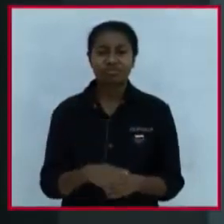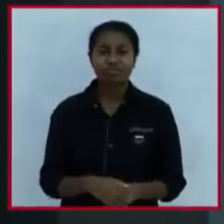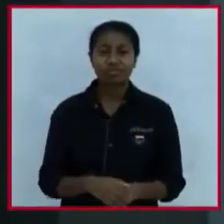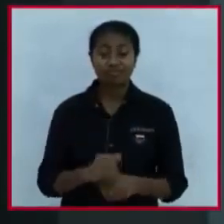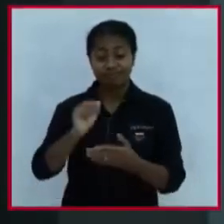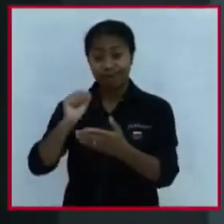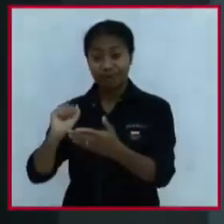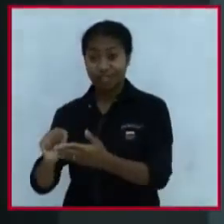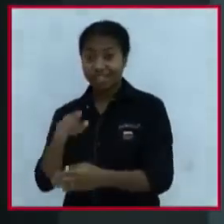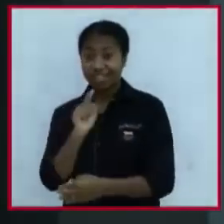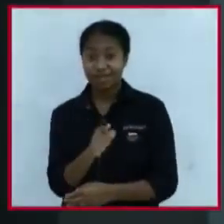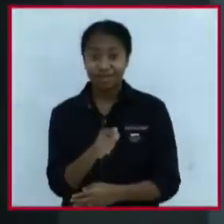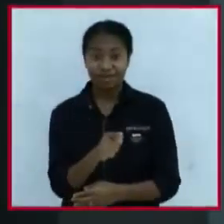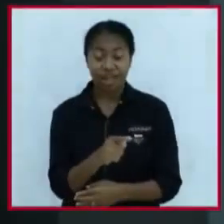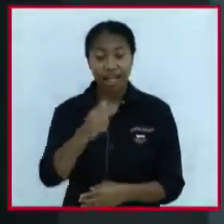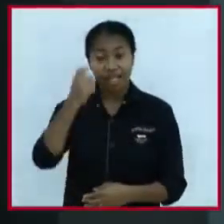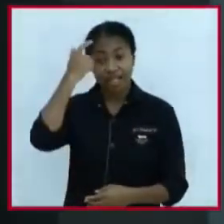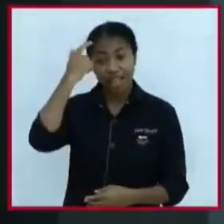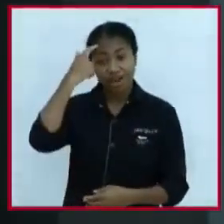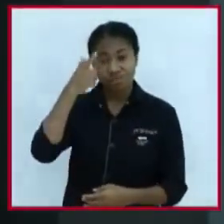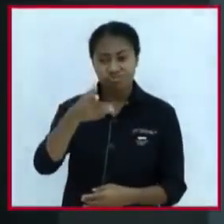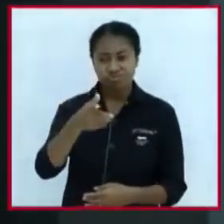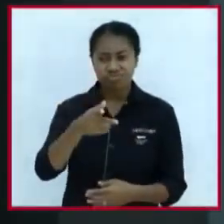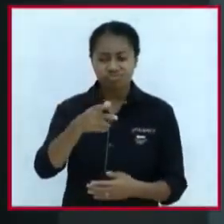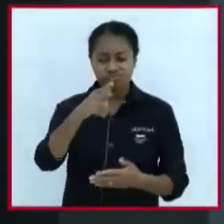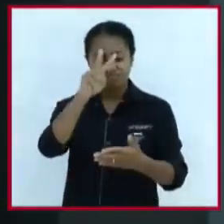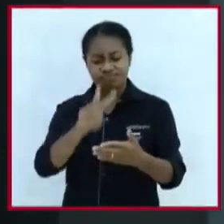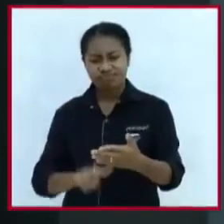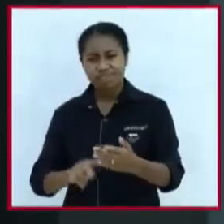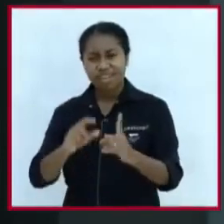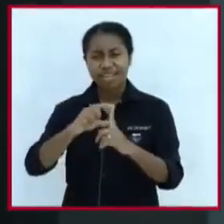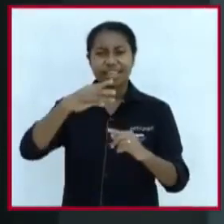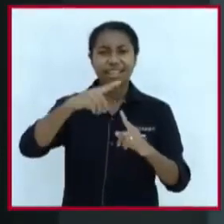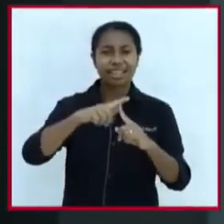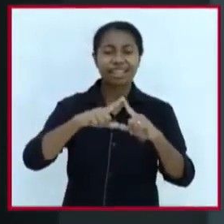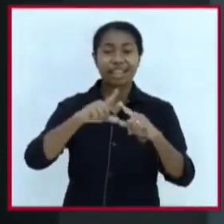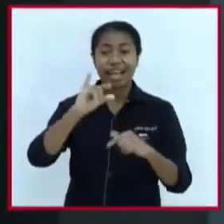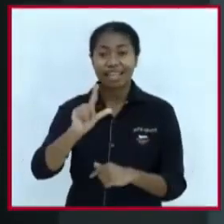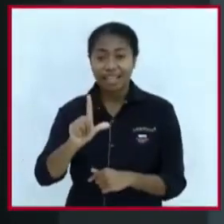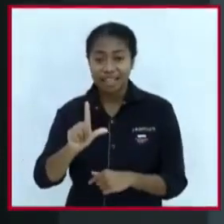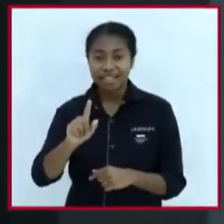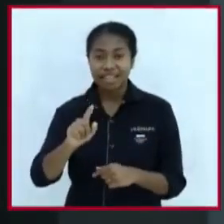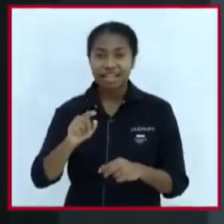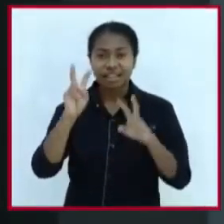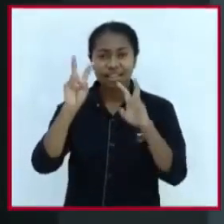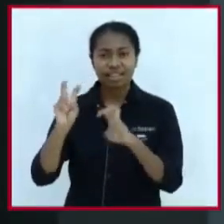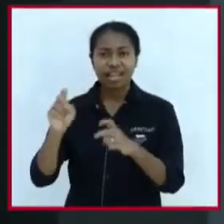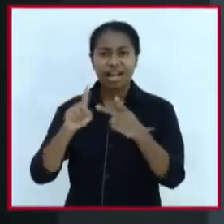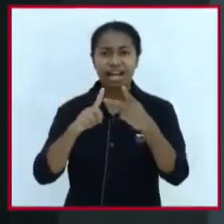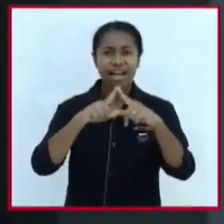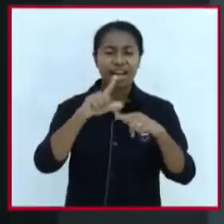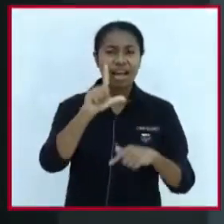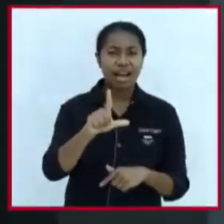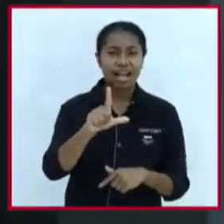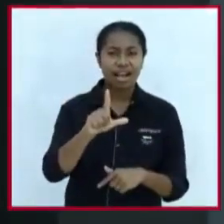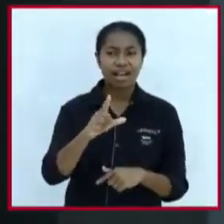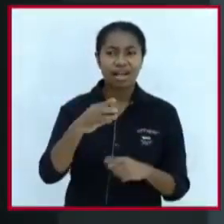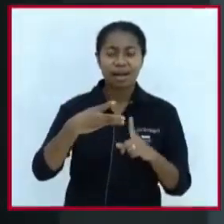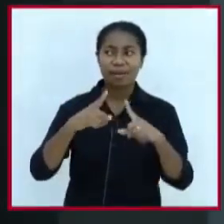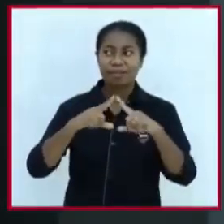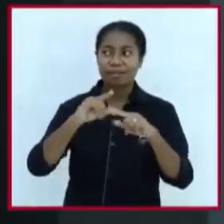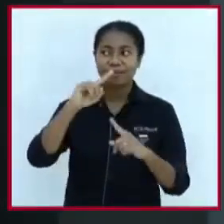penulisnya mengetahui begitu detail tentang hal-hal yang ada di dalam Bait Suci orang